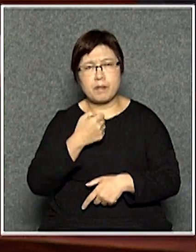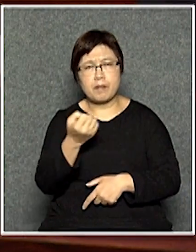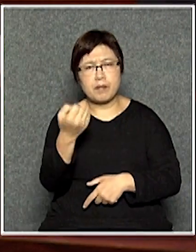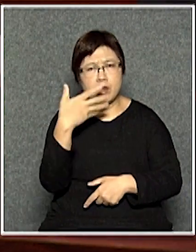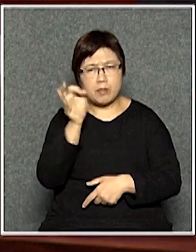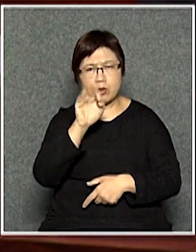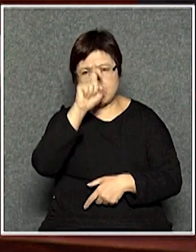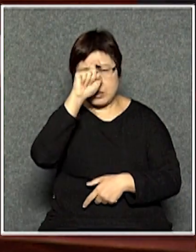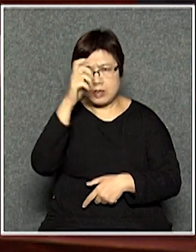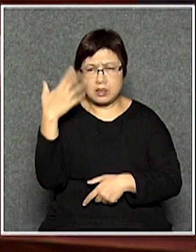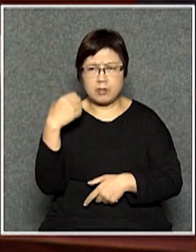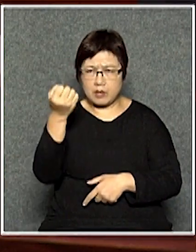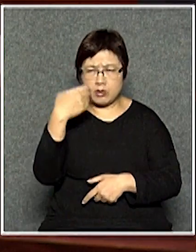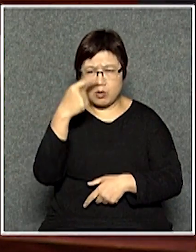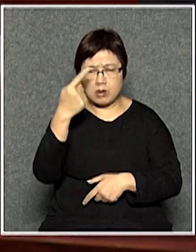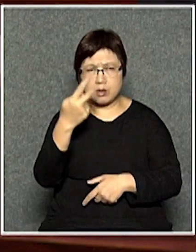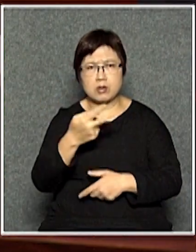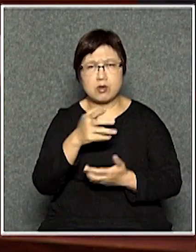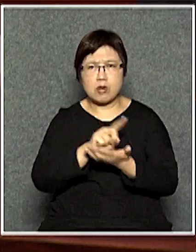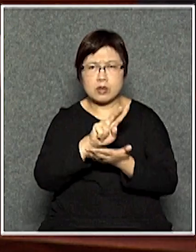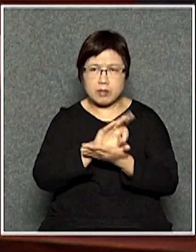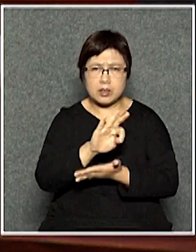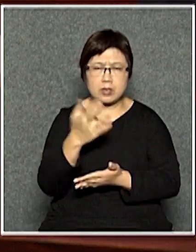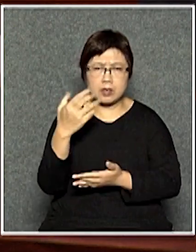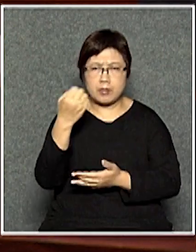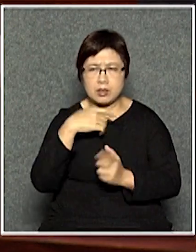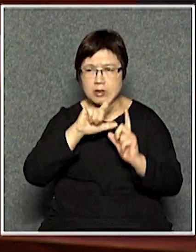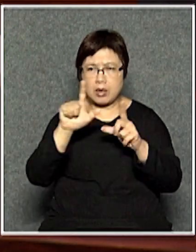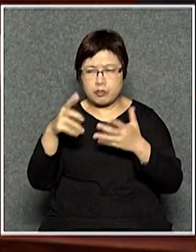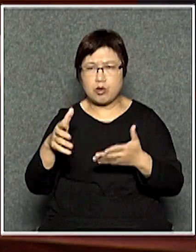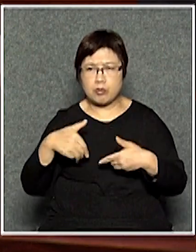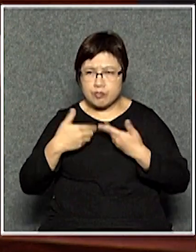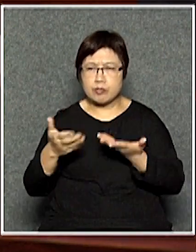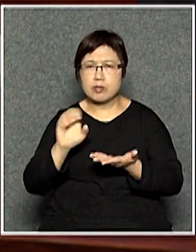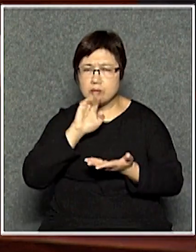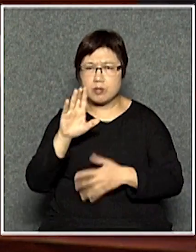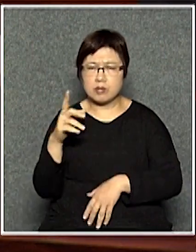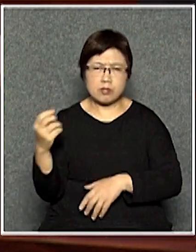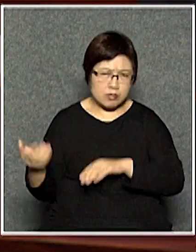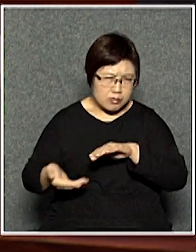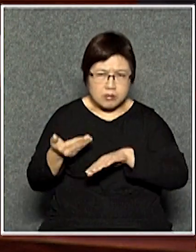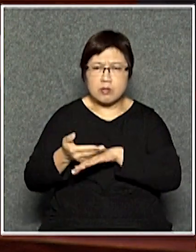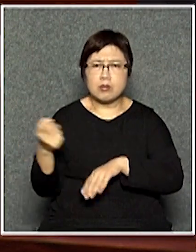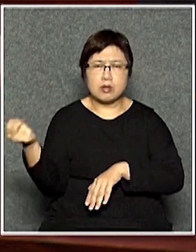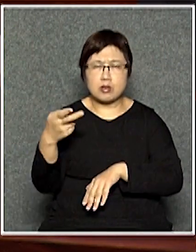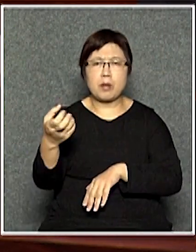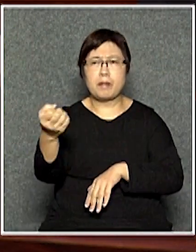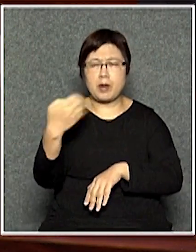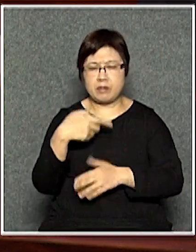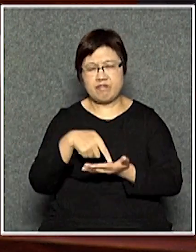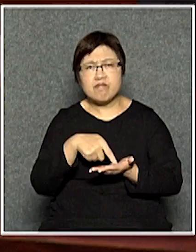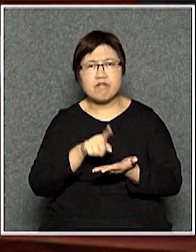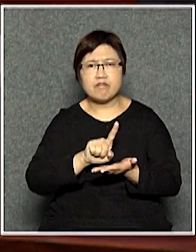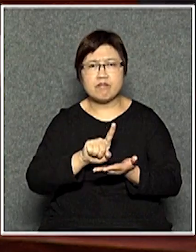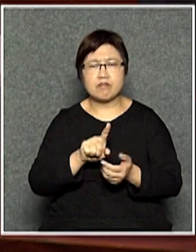前問過，好像兩三年前都問過這個議題，我們也都答過，也都表過態，為什麼現在又再回轉頭再問呢？而且在